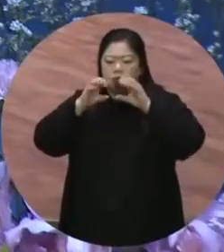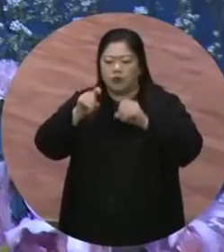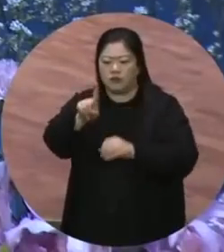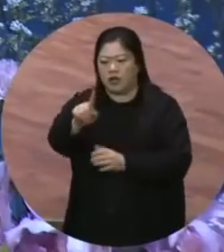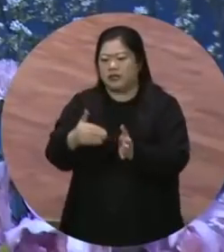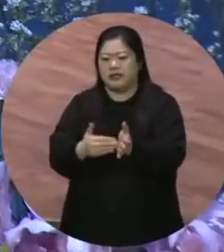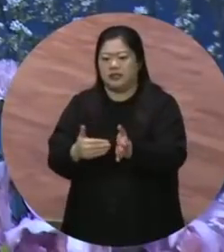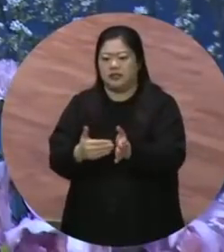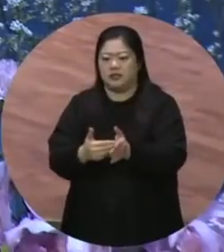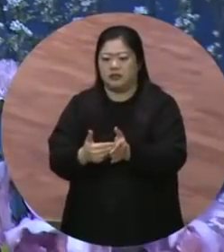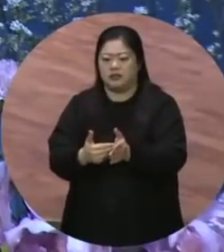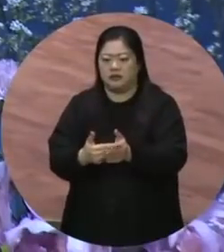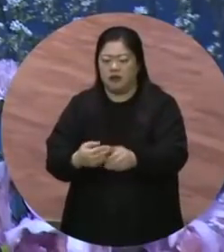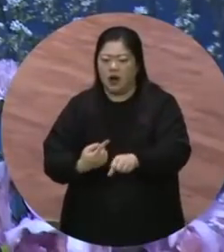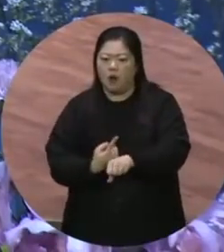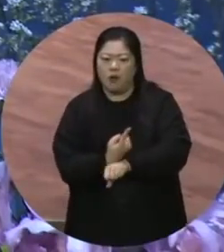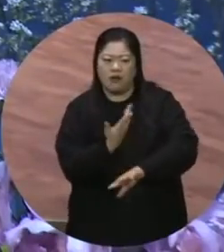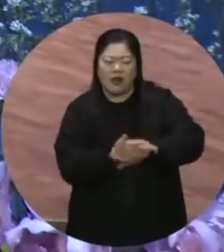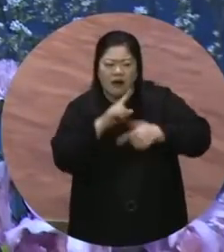강조하고 있습니다.